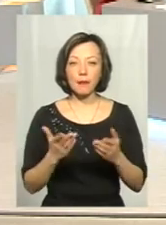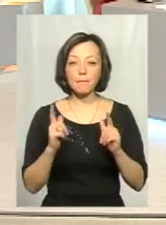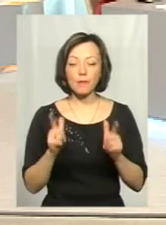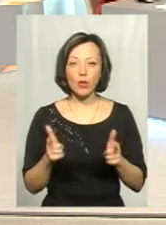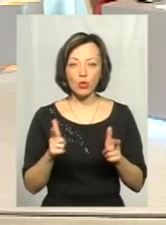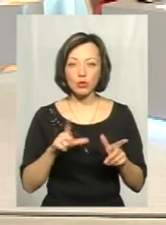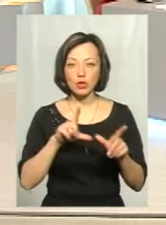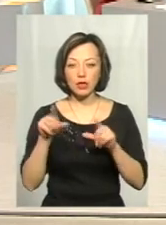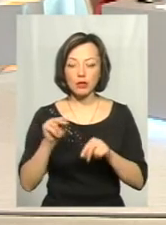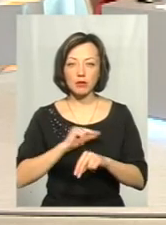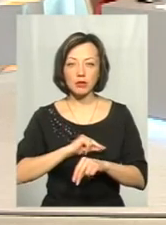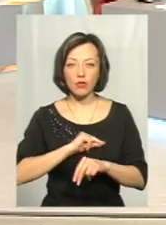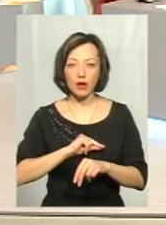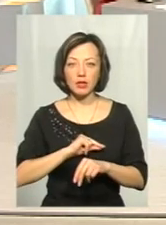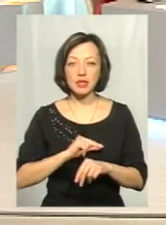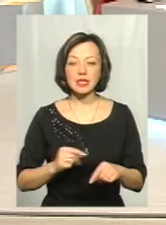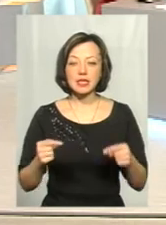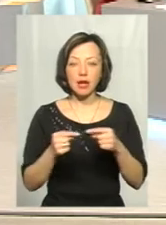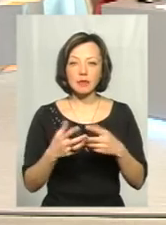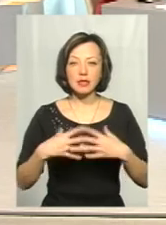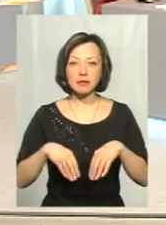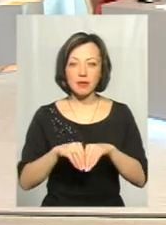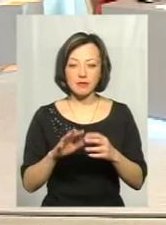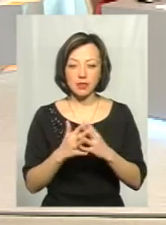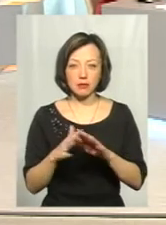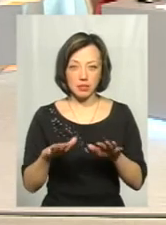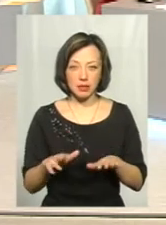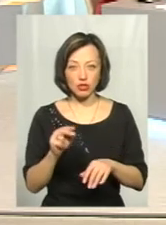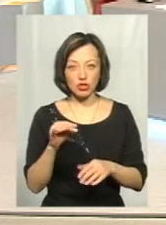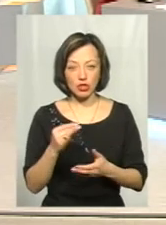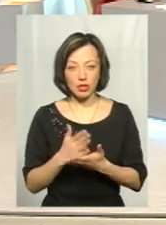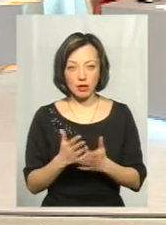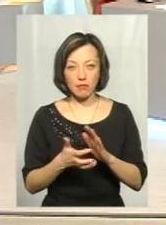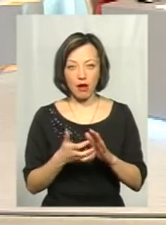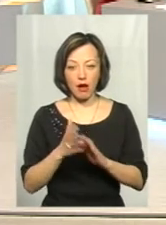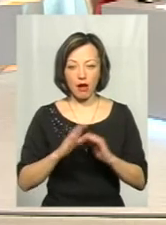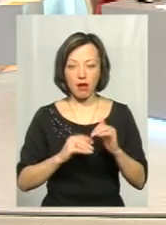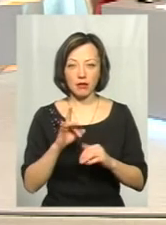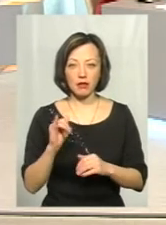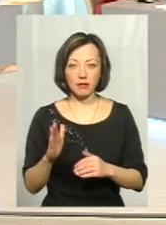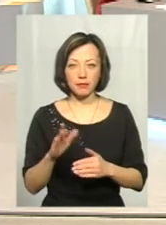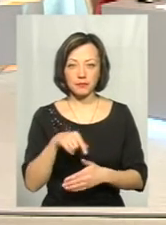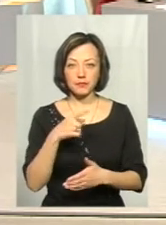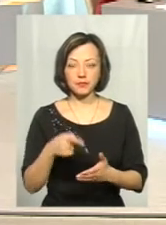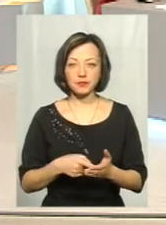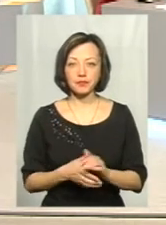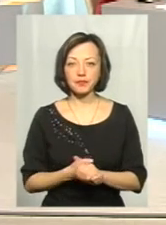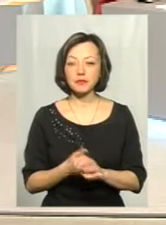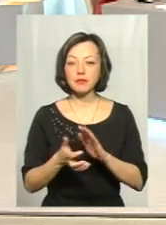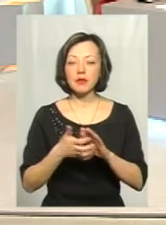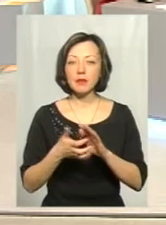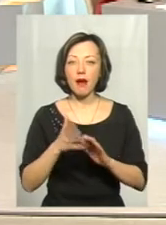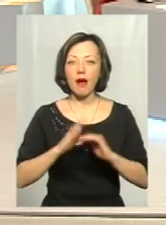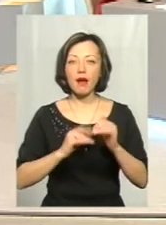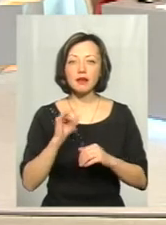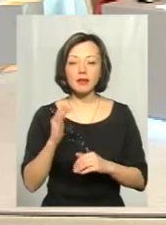погоджуються їхати і працювати лікарями, саме сімейними у сільській місцевості, чи є брак кадрів? Брак кадрів є,